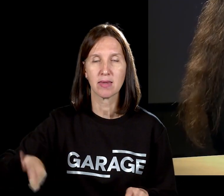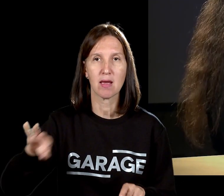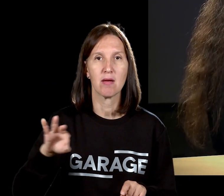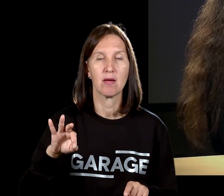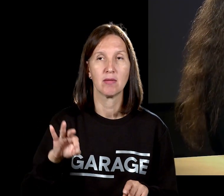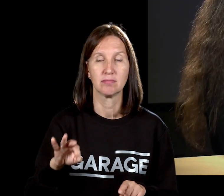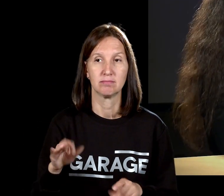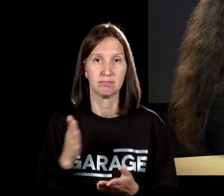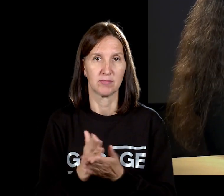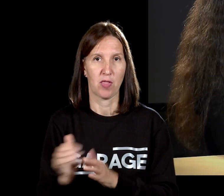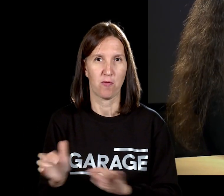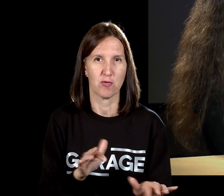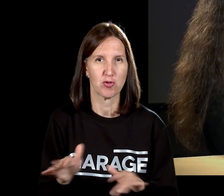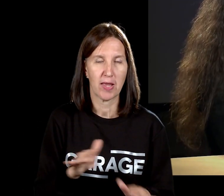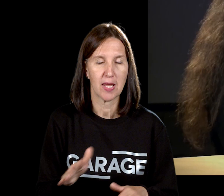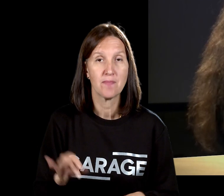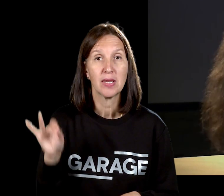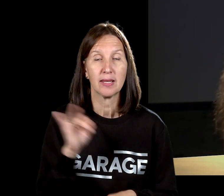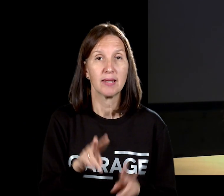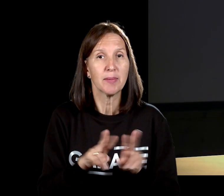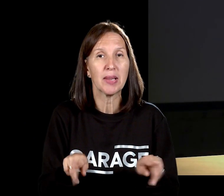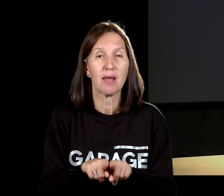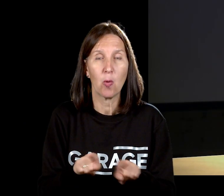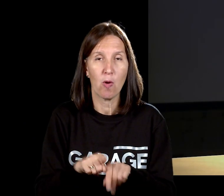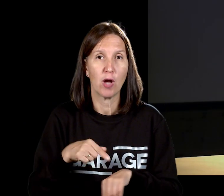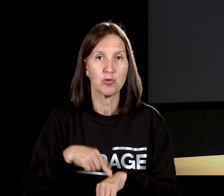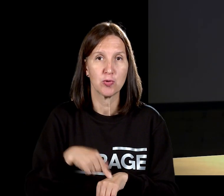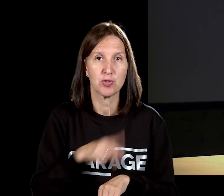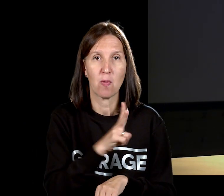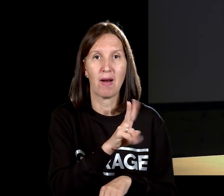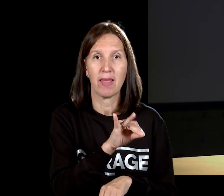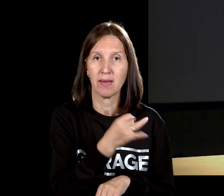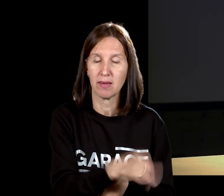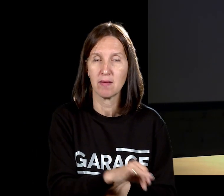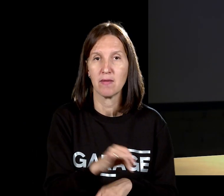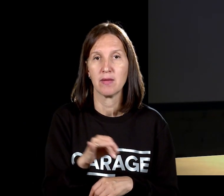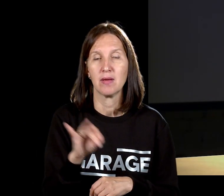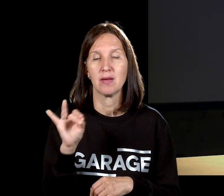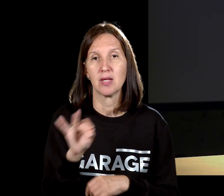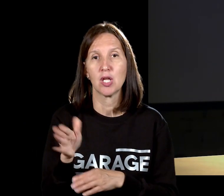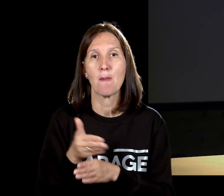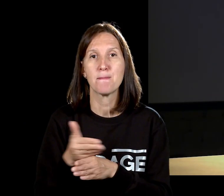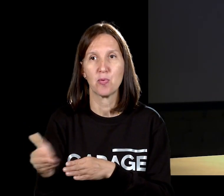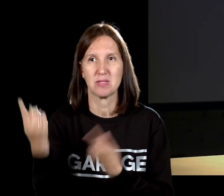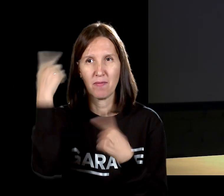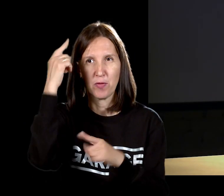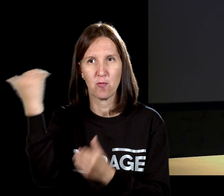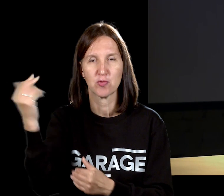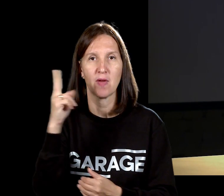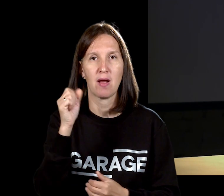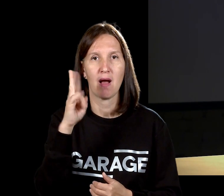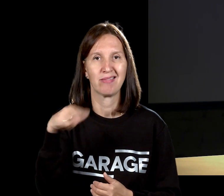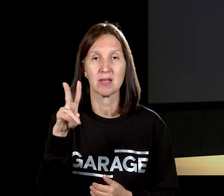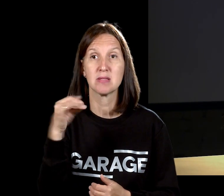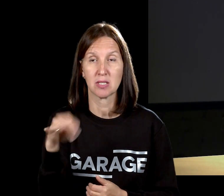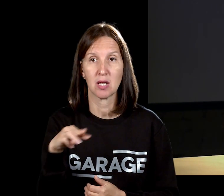отправившуюся в движение. И то же самое ощущение, как и у Клея, и у позднего Кандинского, с которым Миро